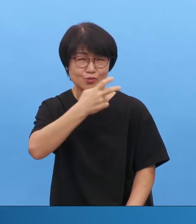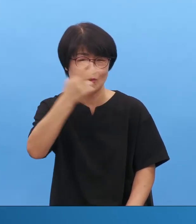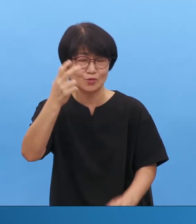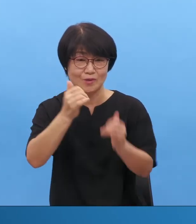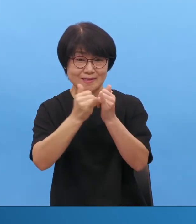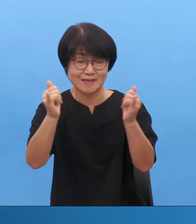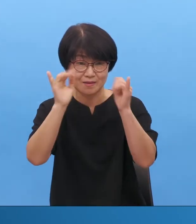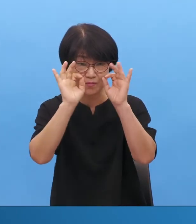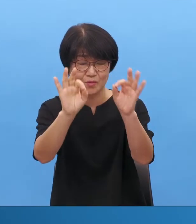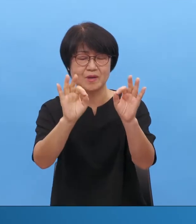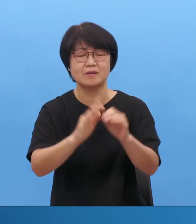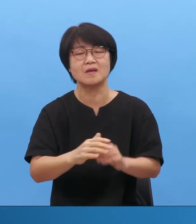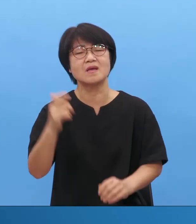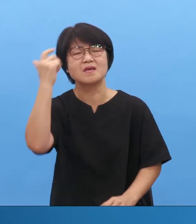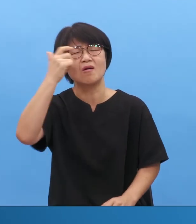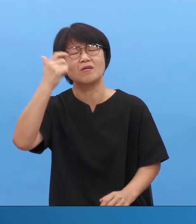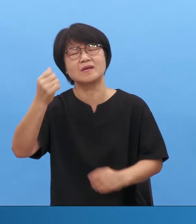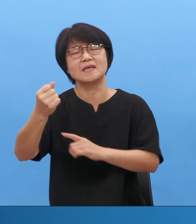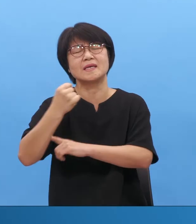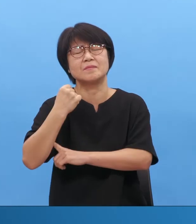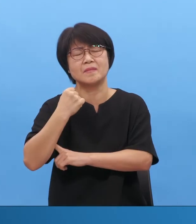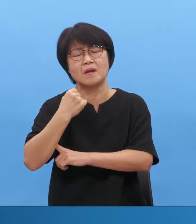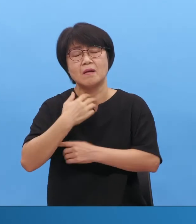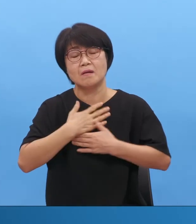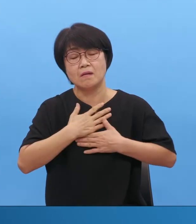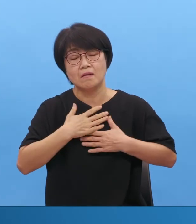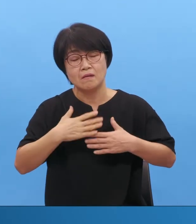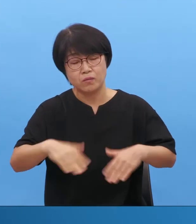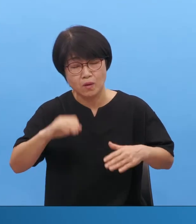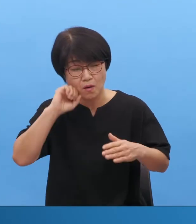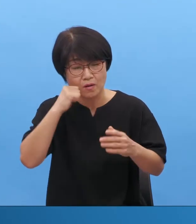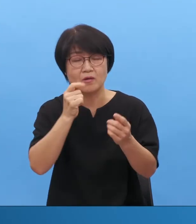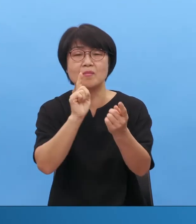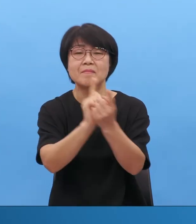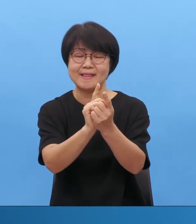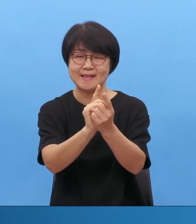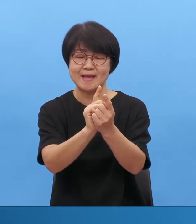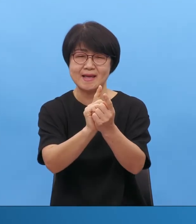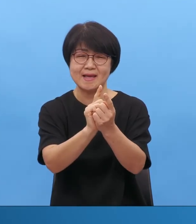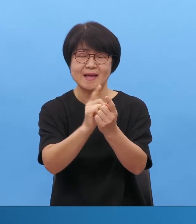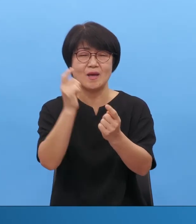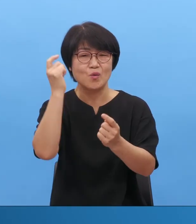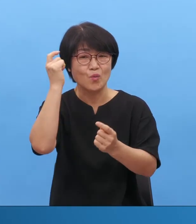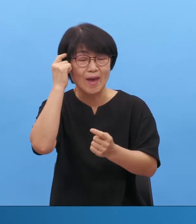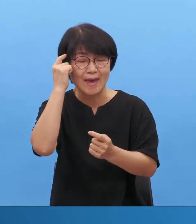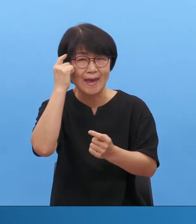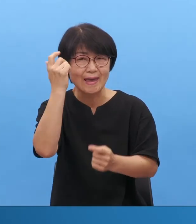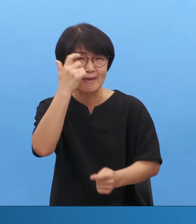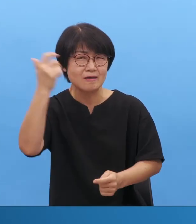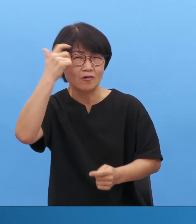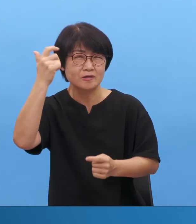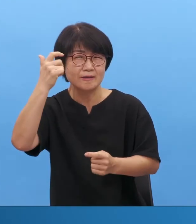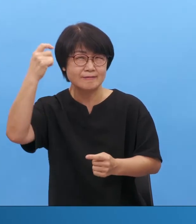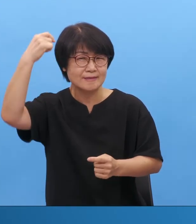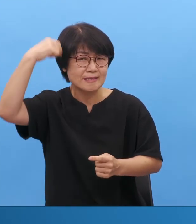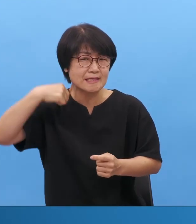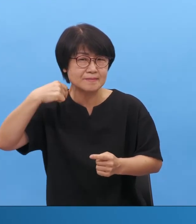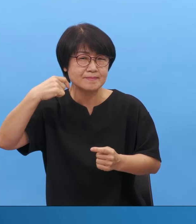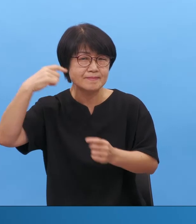difficulty 그 왜 그런 거 spiritually. 하니까 그 영적인 감각이 있기 때문에 그래요. And the reason why it's like that is because they are sensitive in their